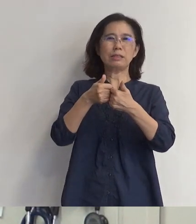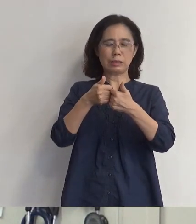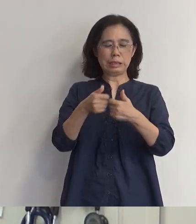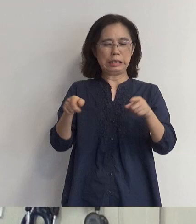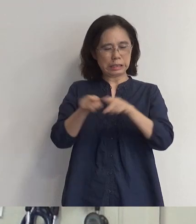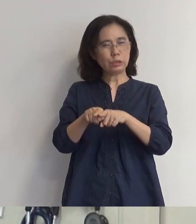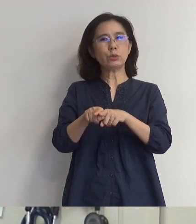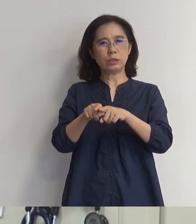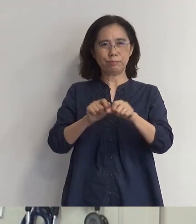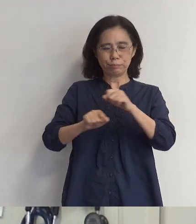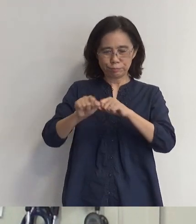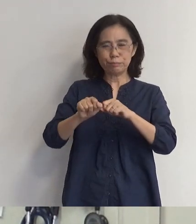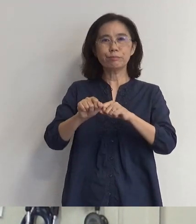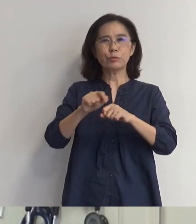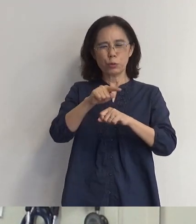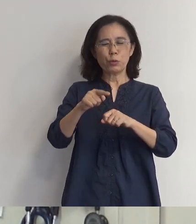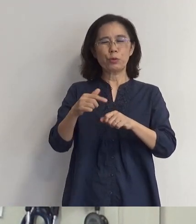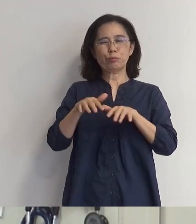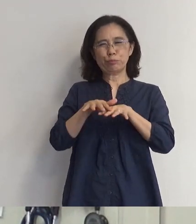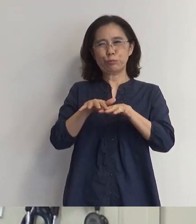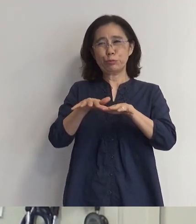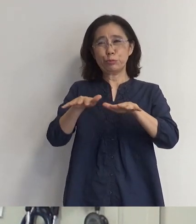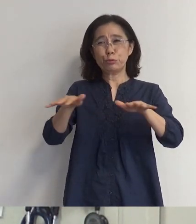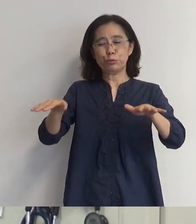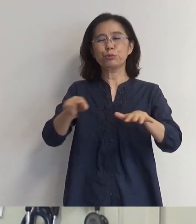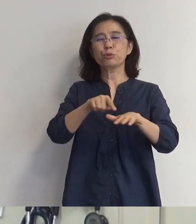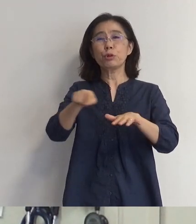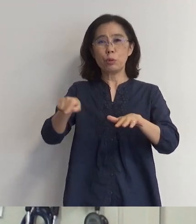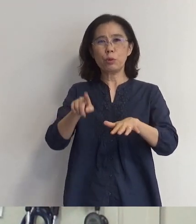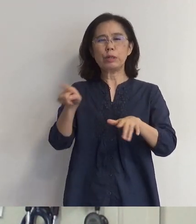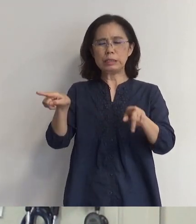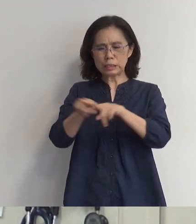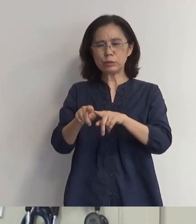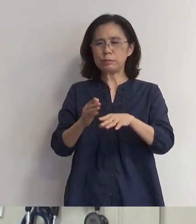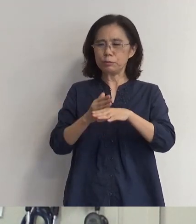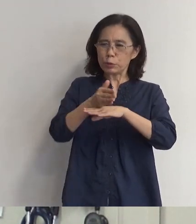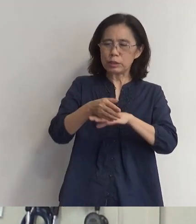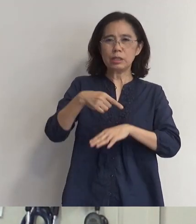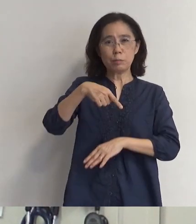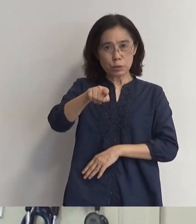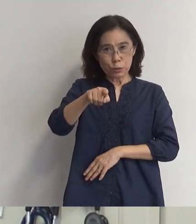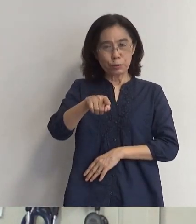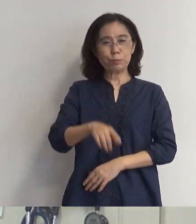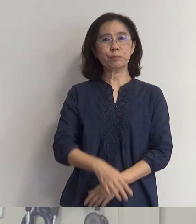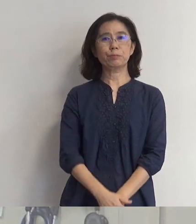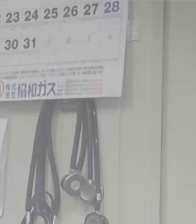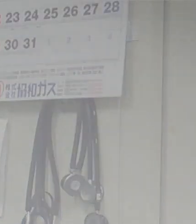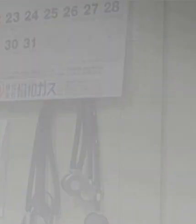一緒に取り組み、この大きな波も一緒に乗り切りましょう。